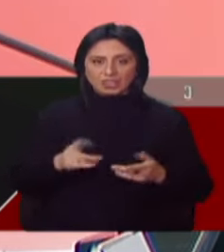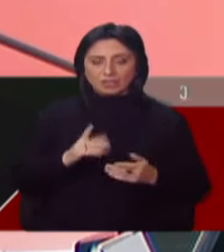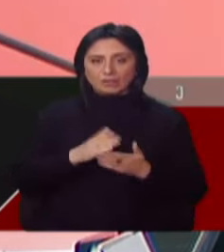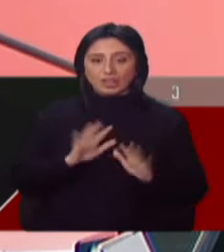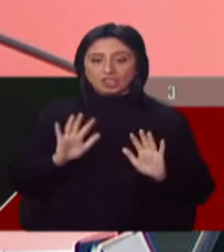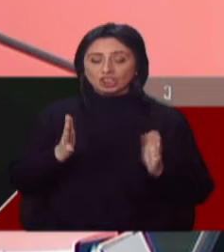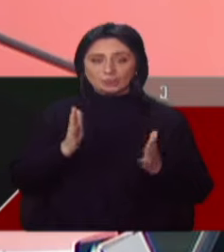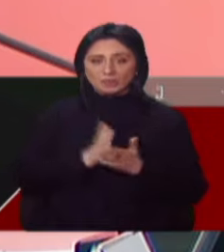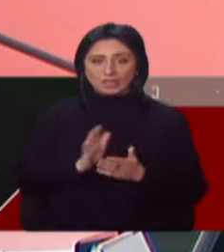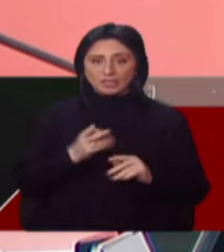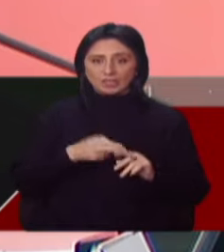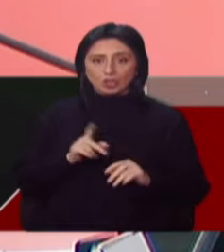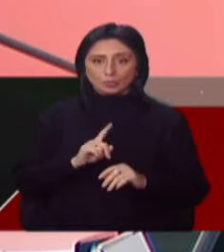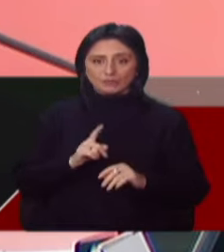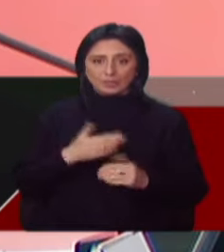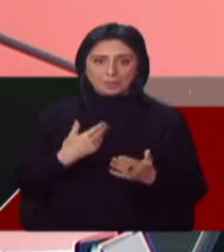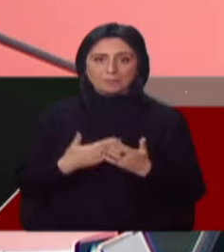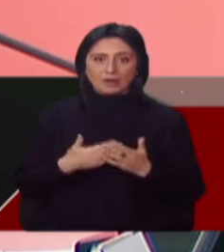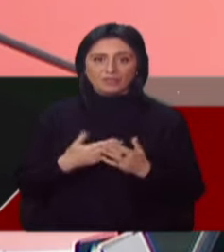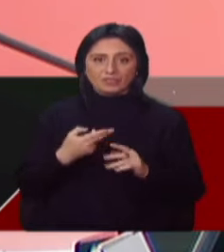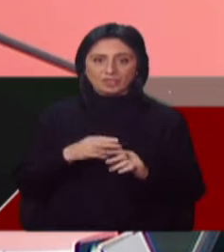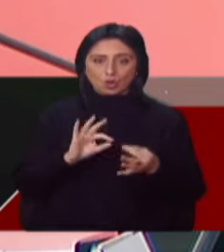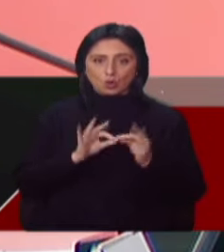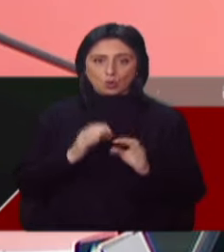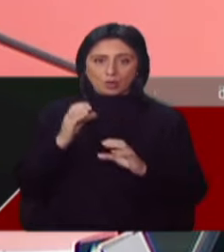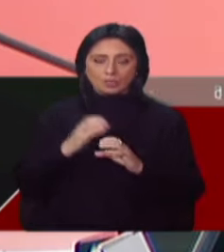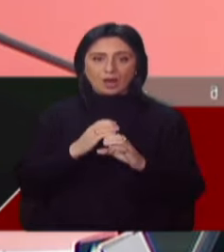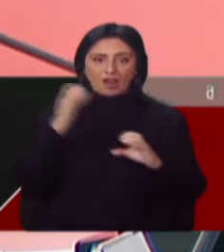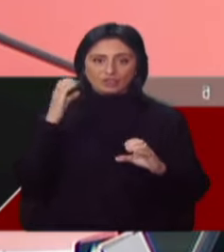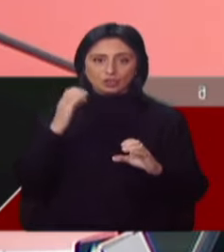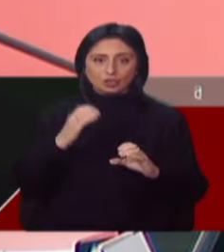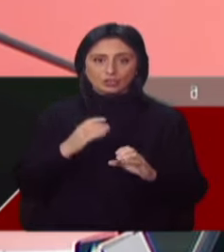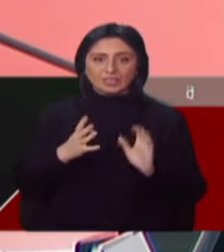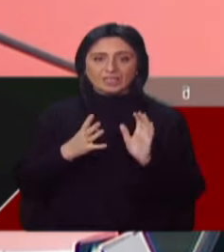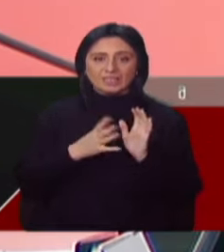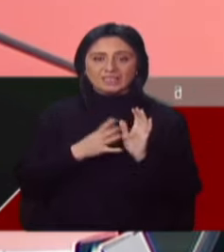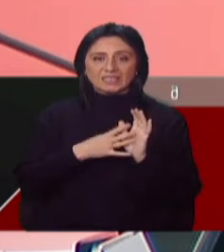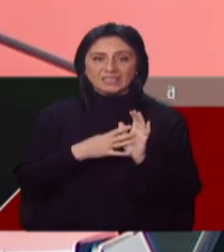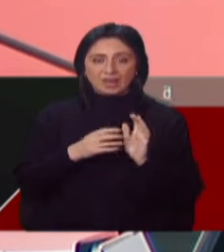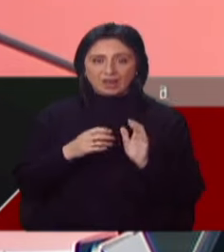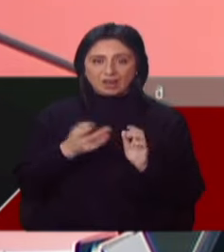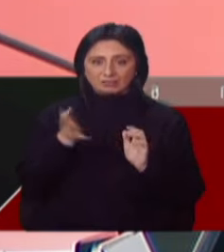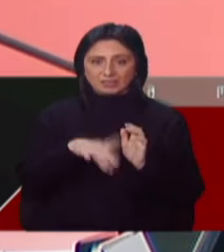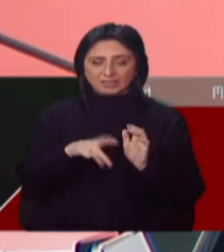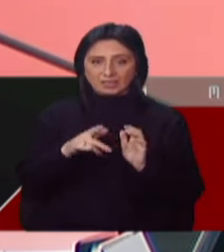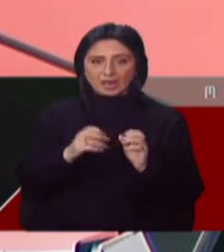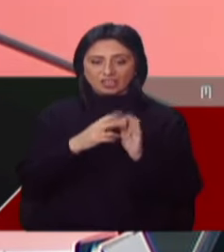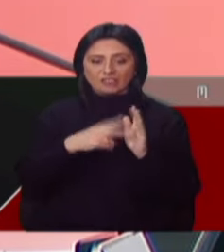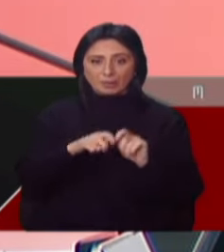და შემთხვევით არ არის ის, რომ მაგალითად აი ეს კონკრეტული ავტობუსები, 9 ერთეული 18 მეტრიანი